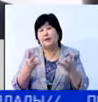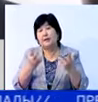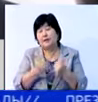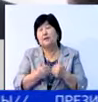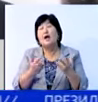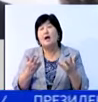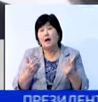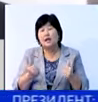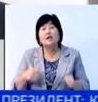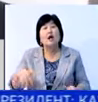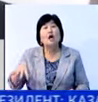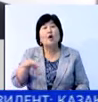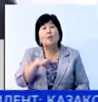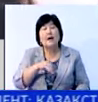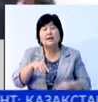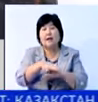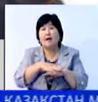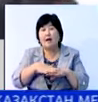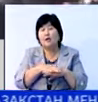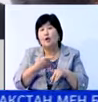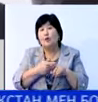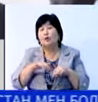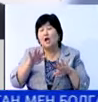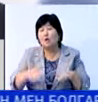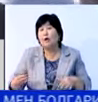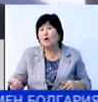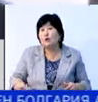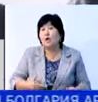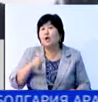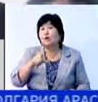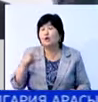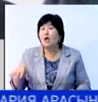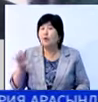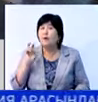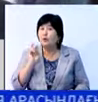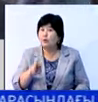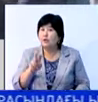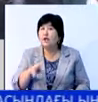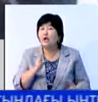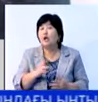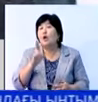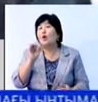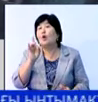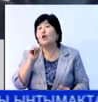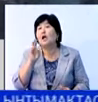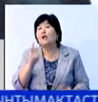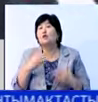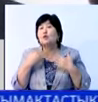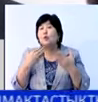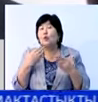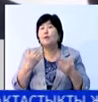Әрине барлық халық осы аумақта тұрған тұрғындардың бәрі де келіп осы жерге келіп Құран оқып, намазға